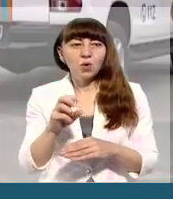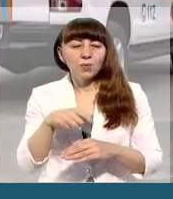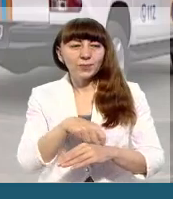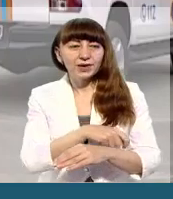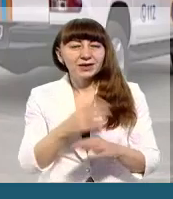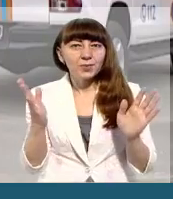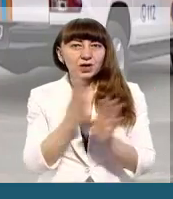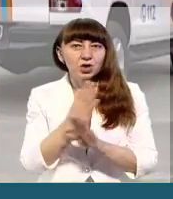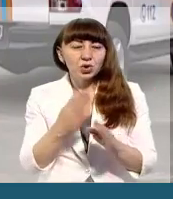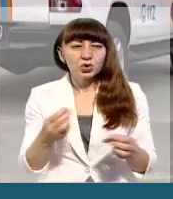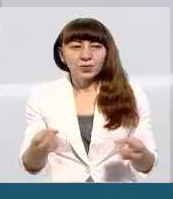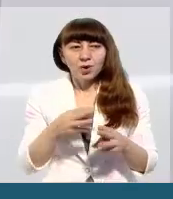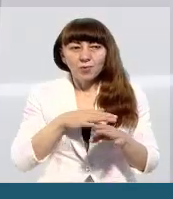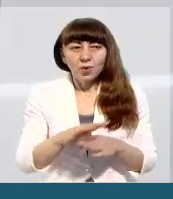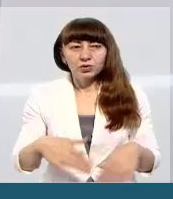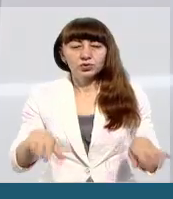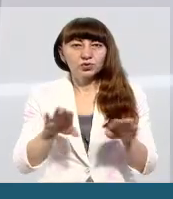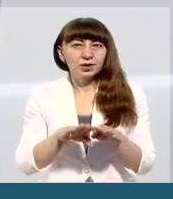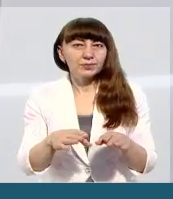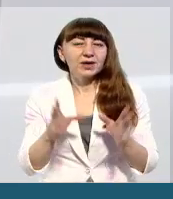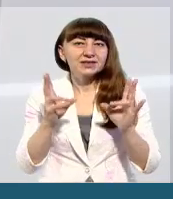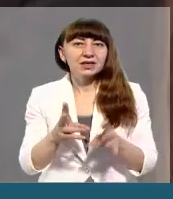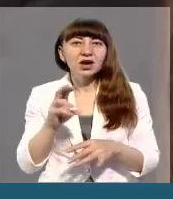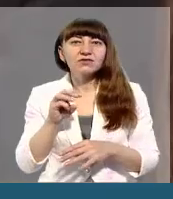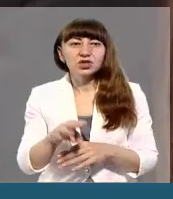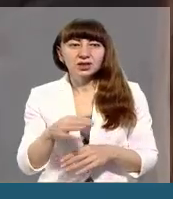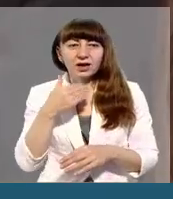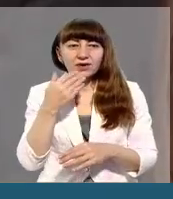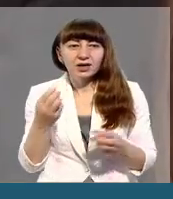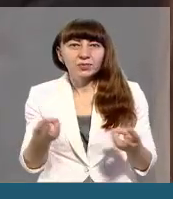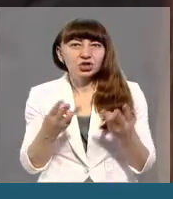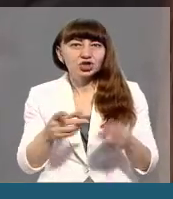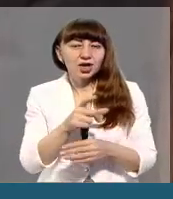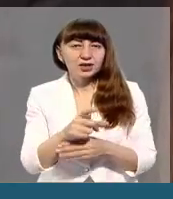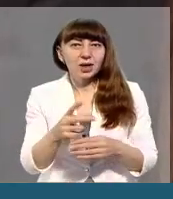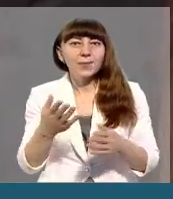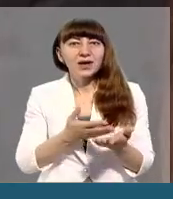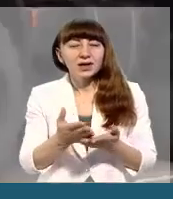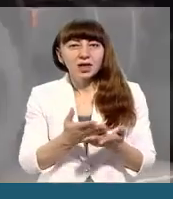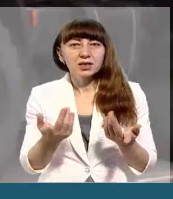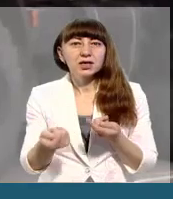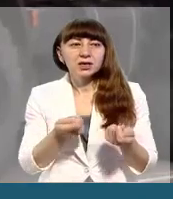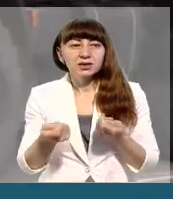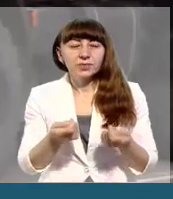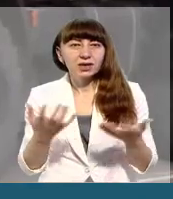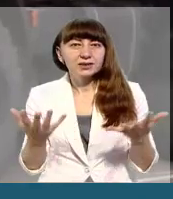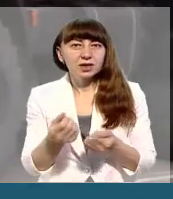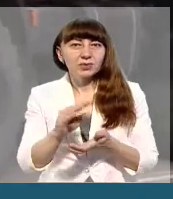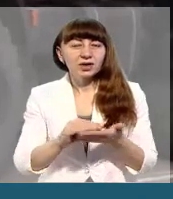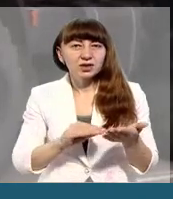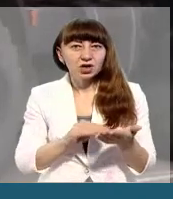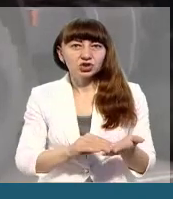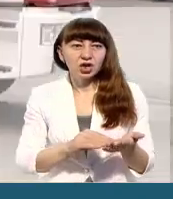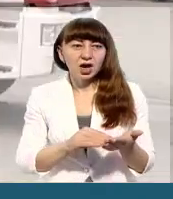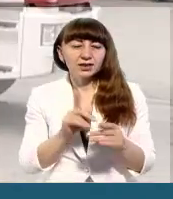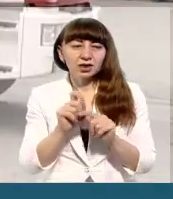в в районе полностью потушен жертвы пострадавших нет отчитались пожарные Бригада спасателей ещё находятся на месте осматривают близ